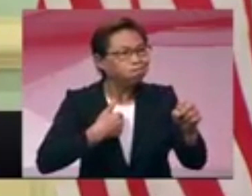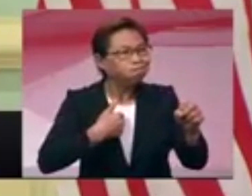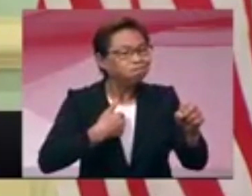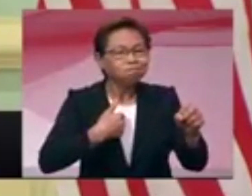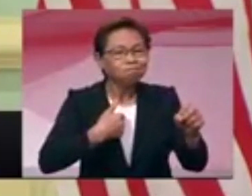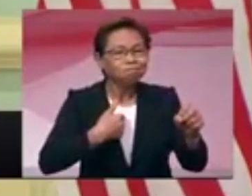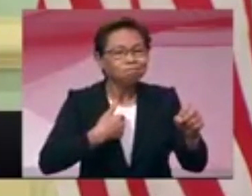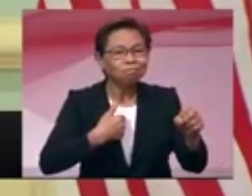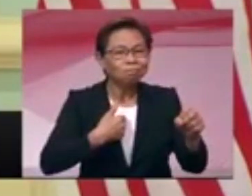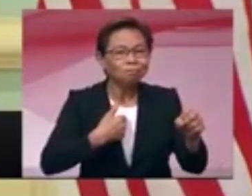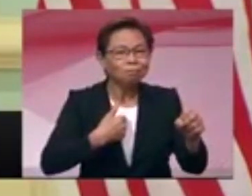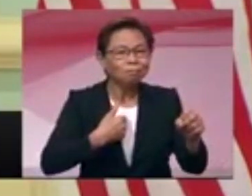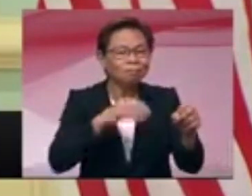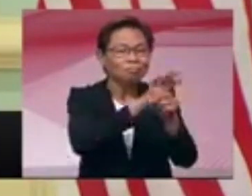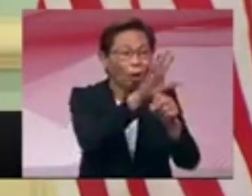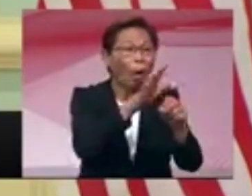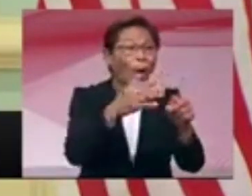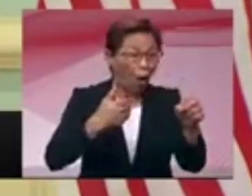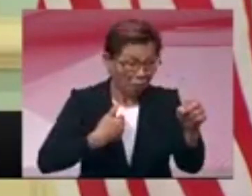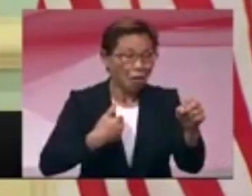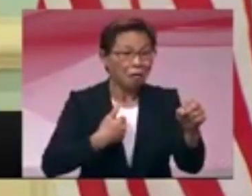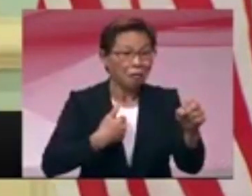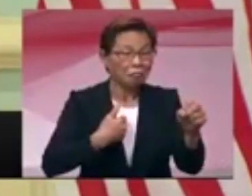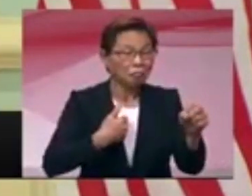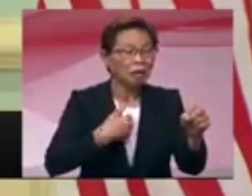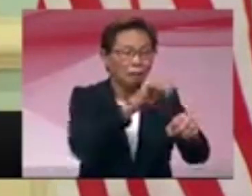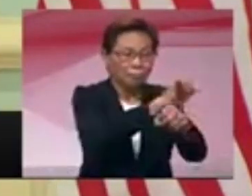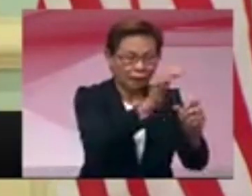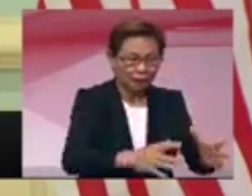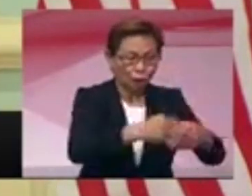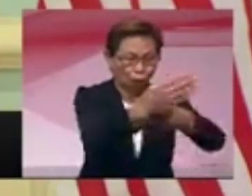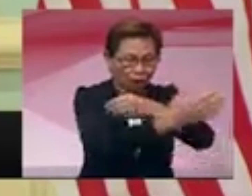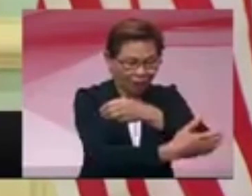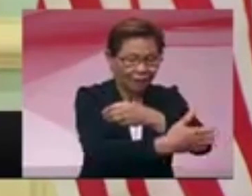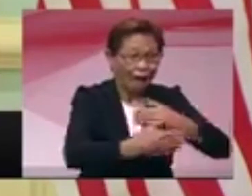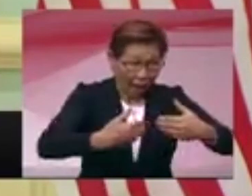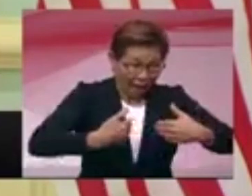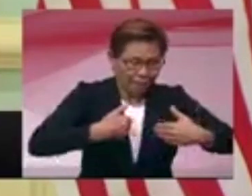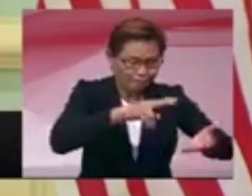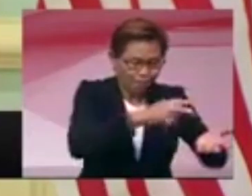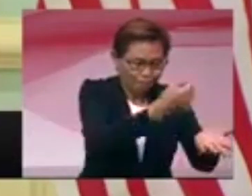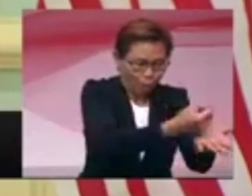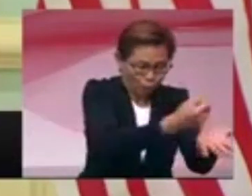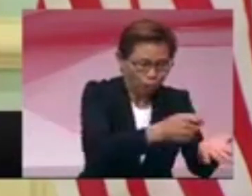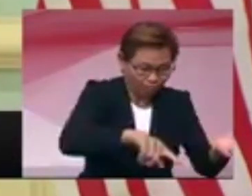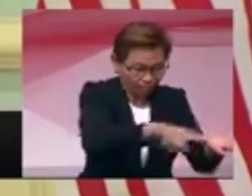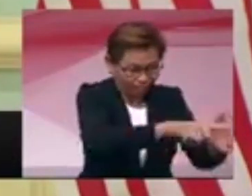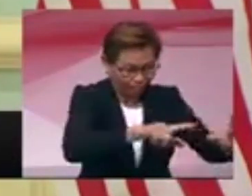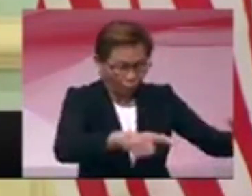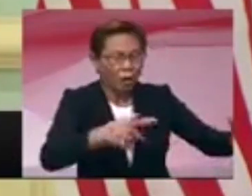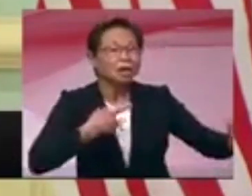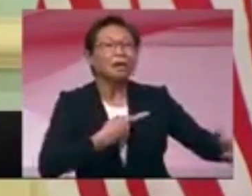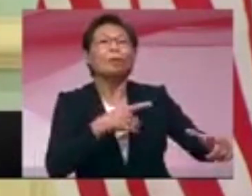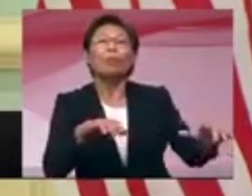ni COVID positif di kalangan pekerja-pekerja asing ini. Apa yang kita lakukan